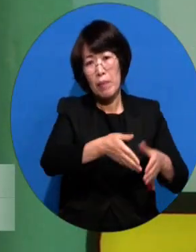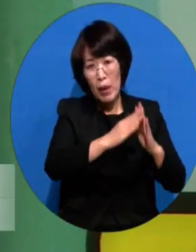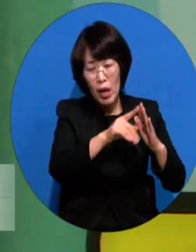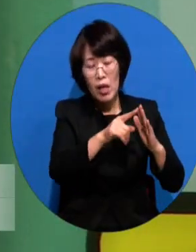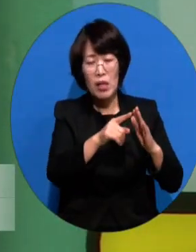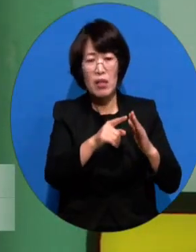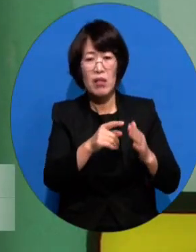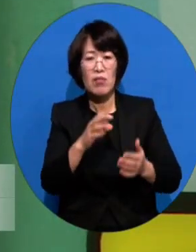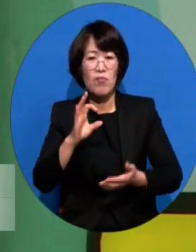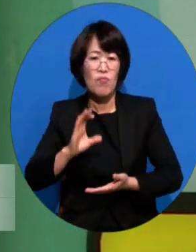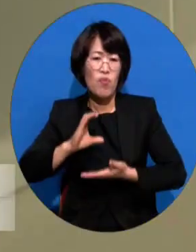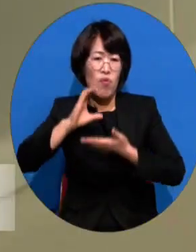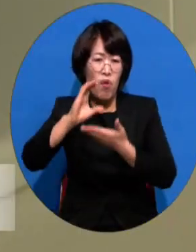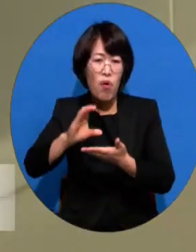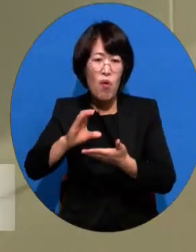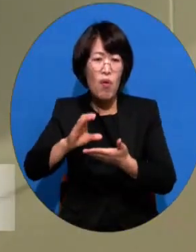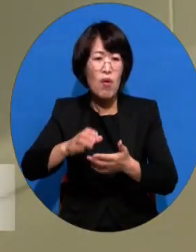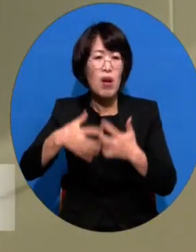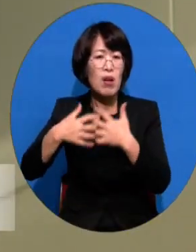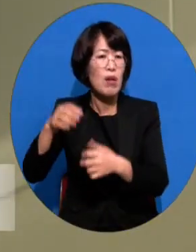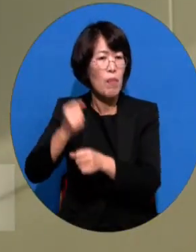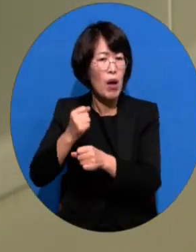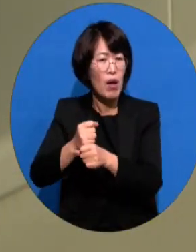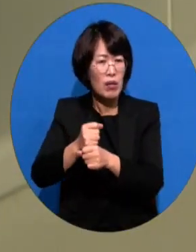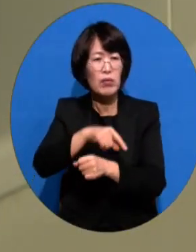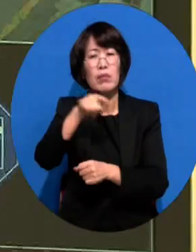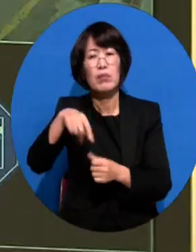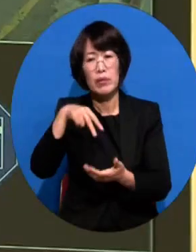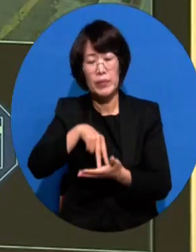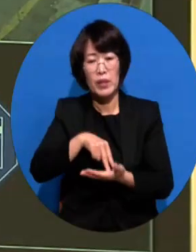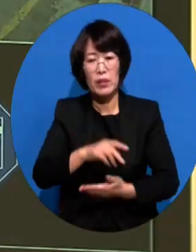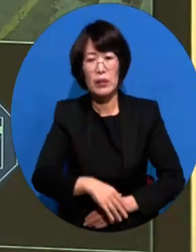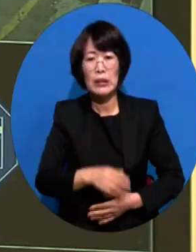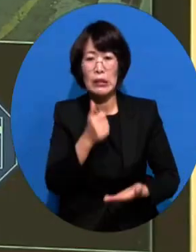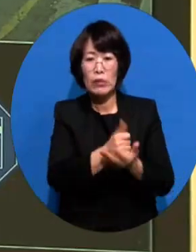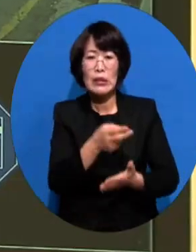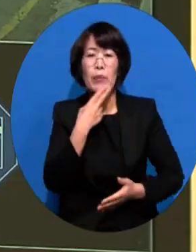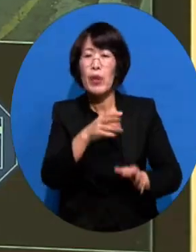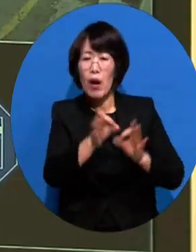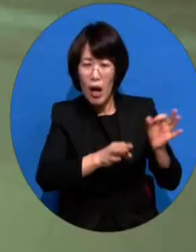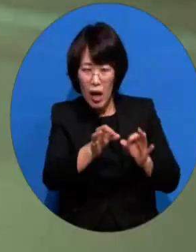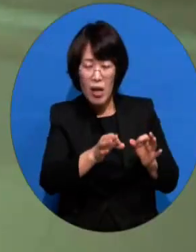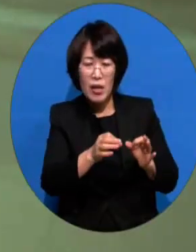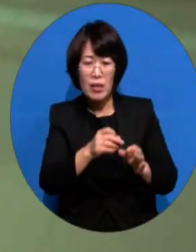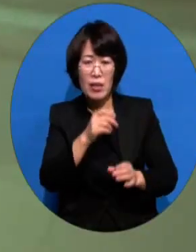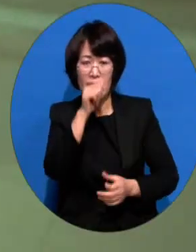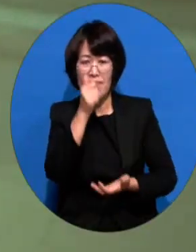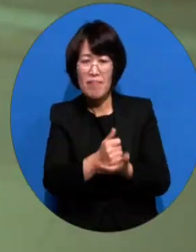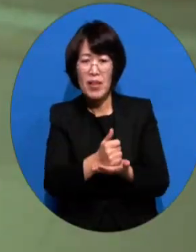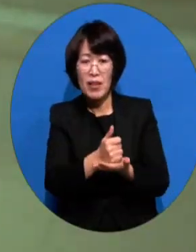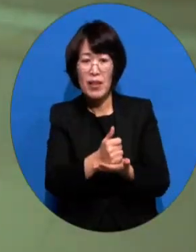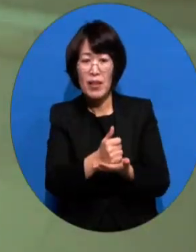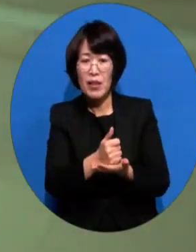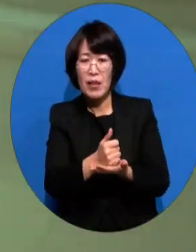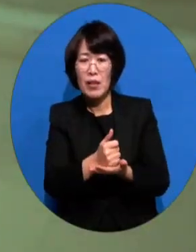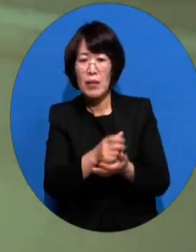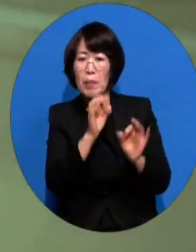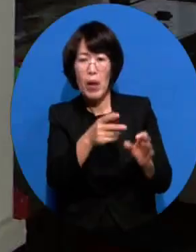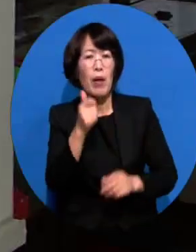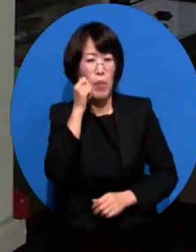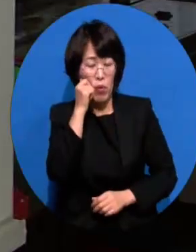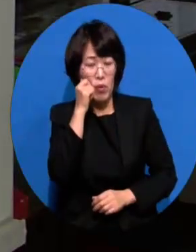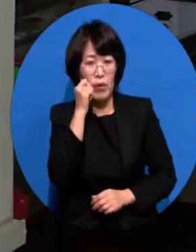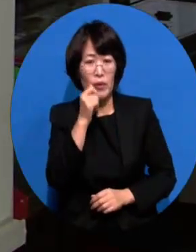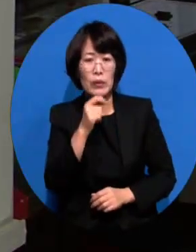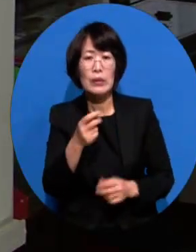돈을 들여 스스로 보안 시스템을 도입해야 하는 상황. 무인 점포가 더 이상 범죄의 표적이 되지 않도록 현실적인 보안